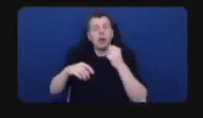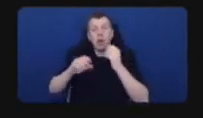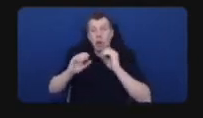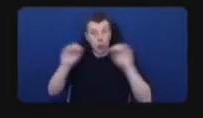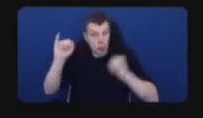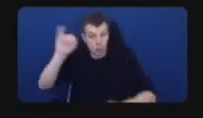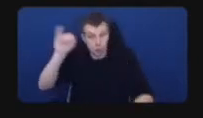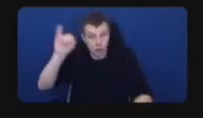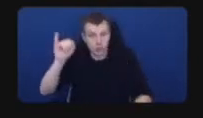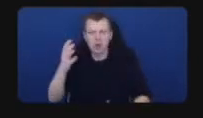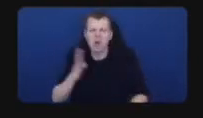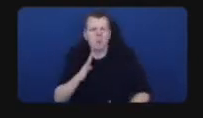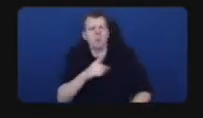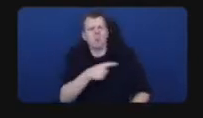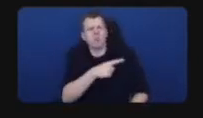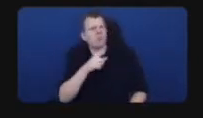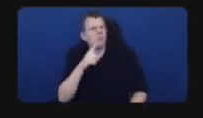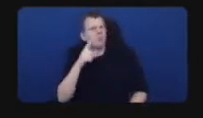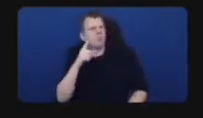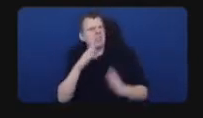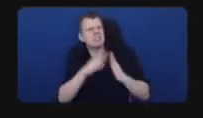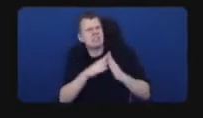包。